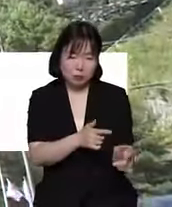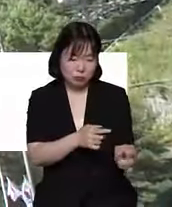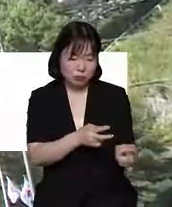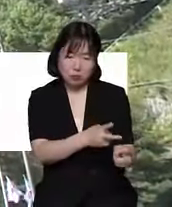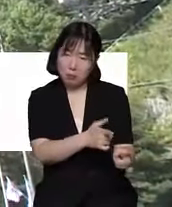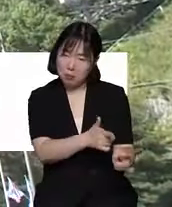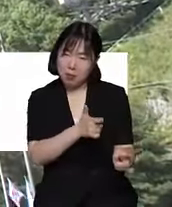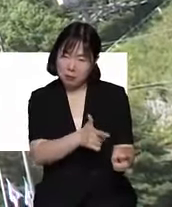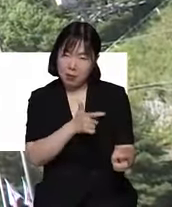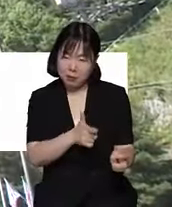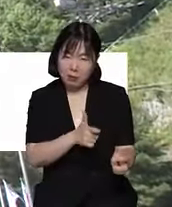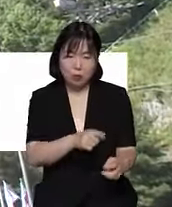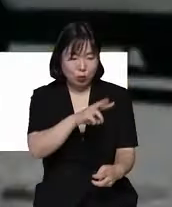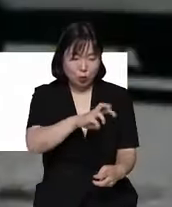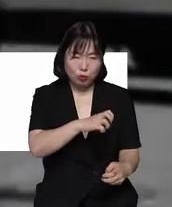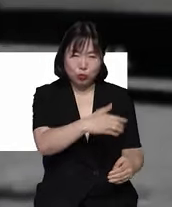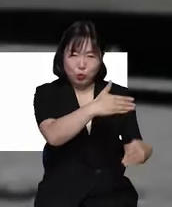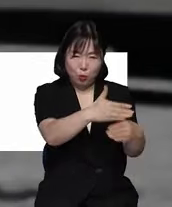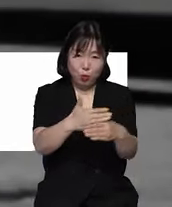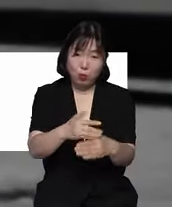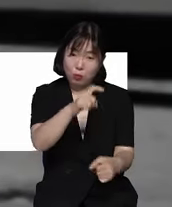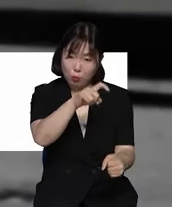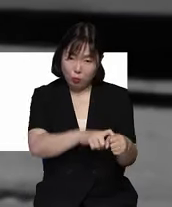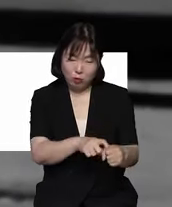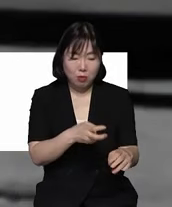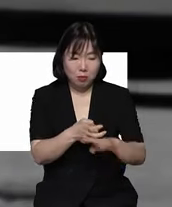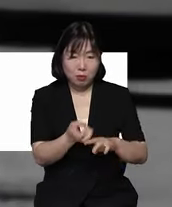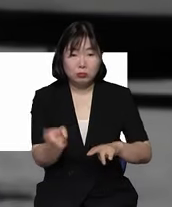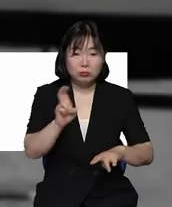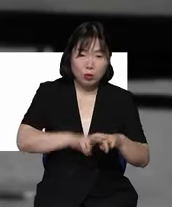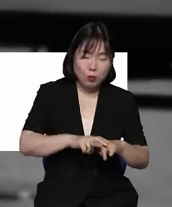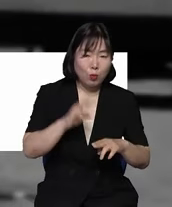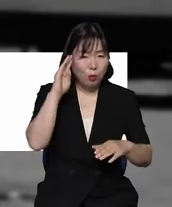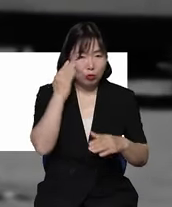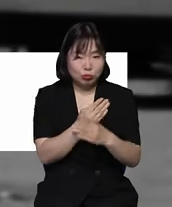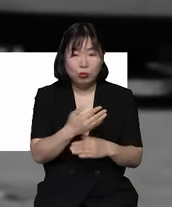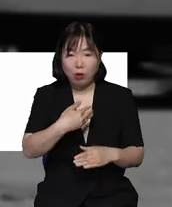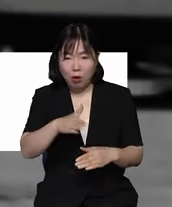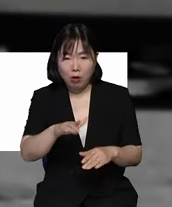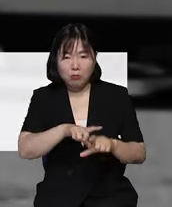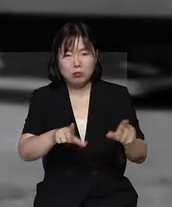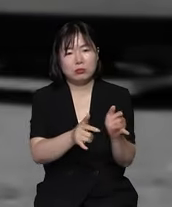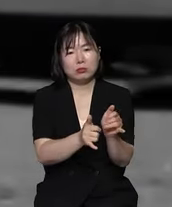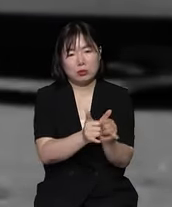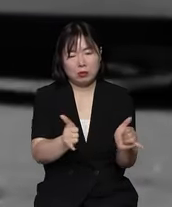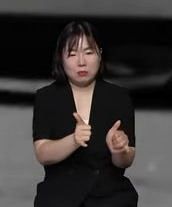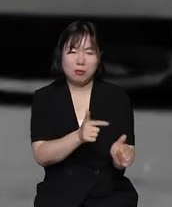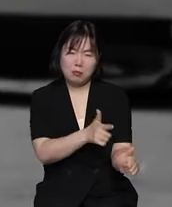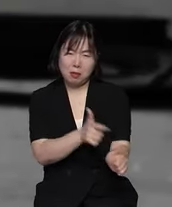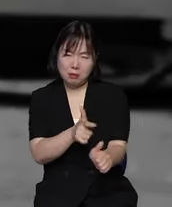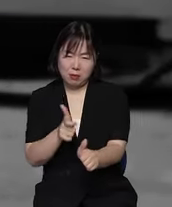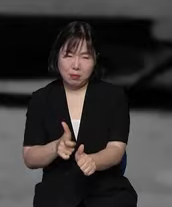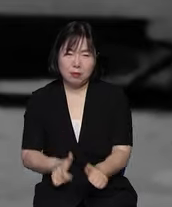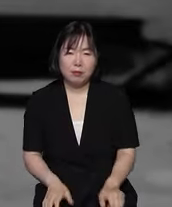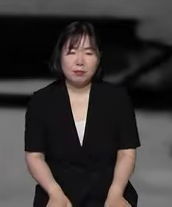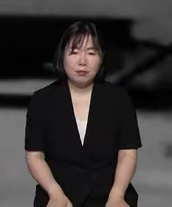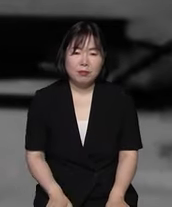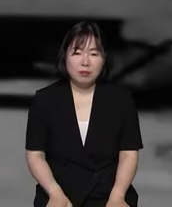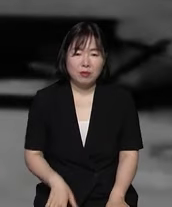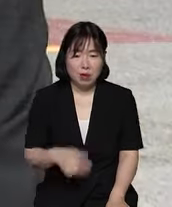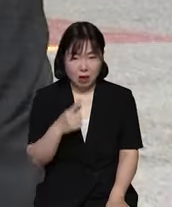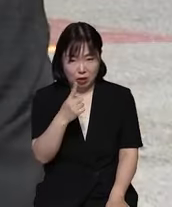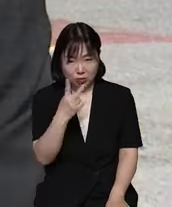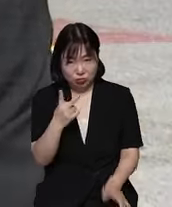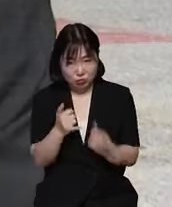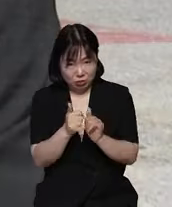총을습니다 광주를 봉쇄한다는 구실로 버스를 타고 화순으로 가던 민간인들을 차별 학살한 겁니다 한두